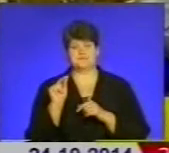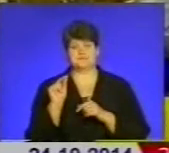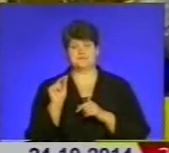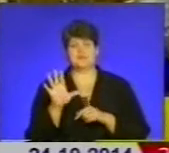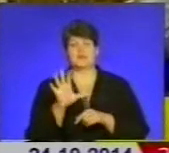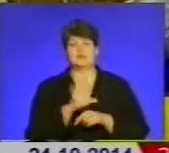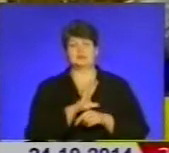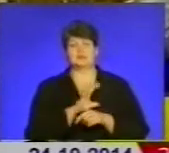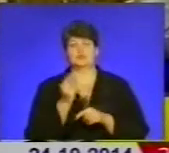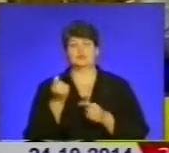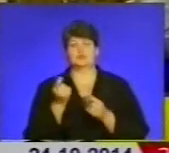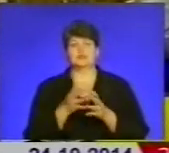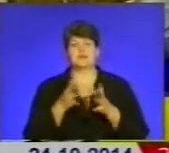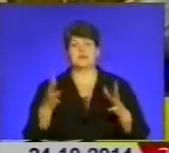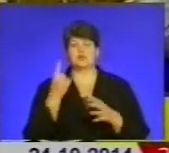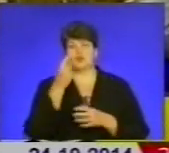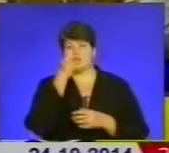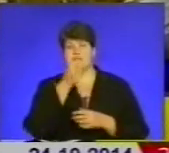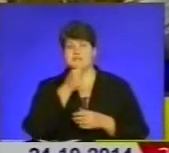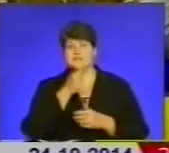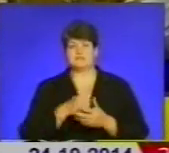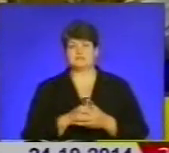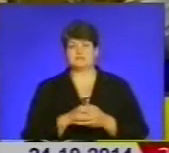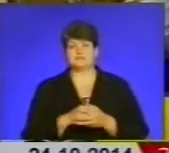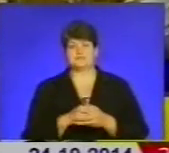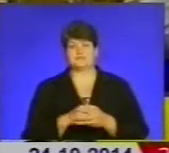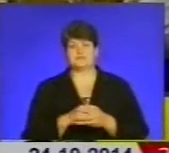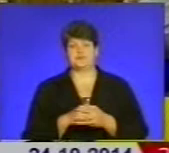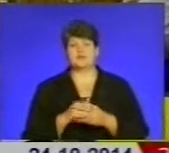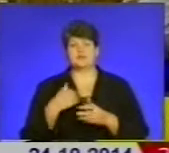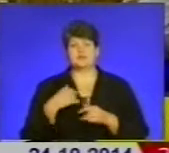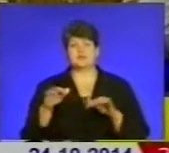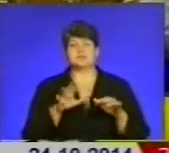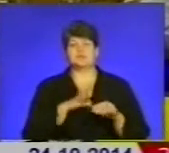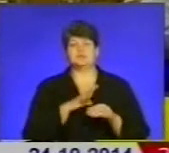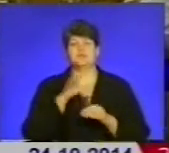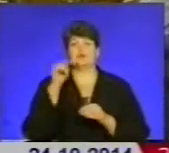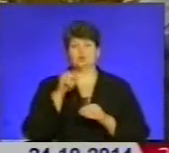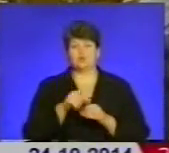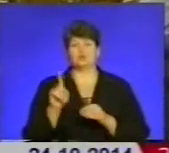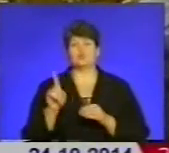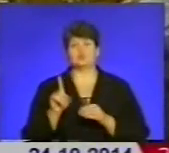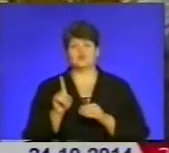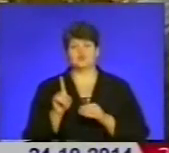перебували там трошки більше місяця. Яка наша місія заключалася в тому,